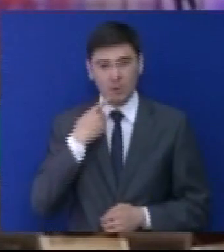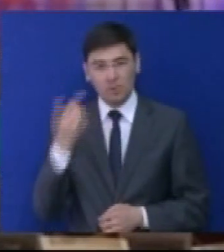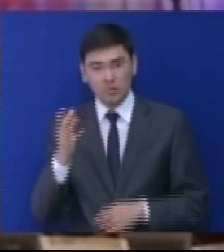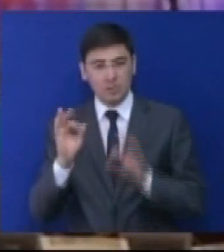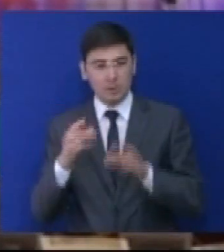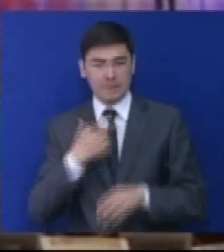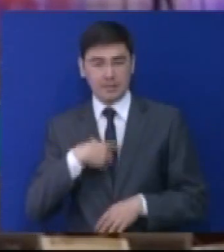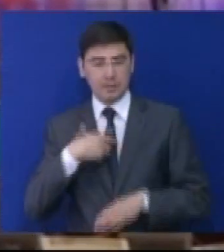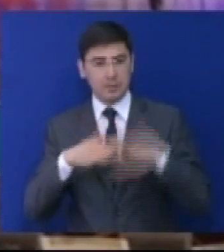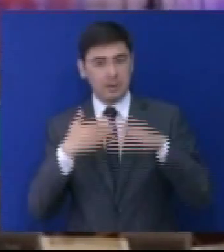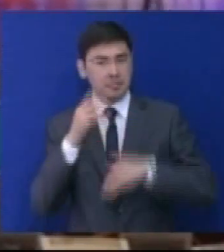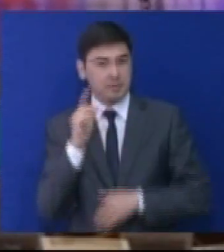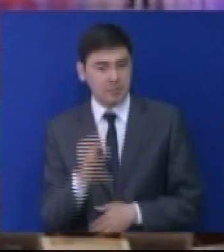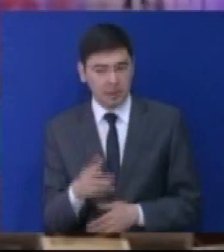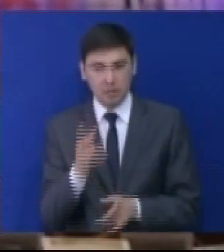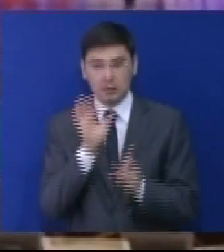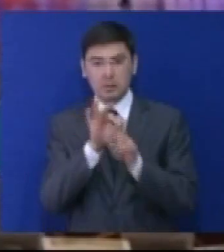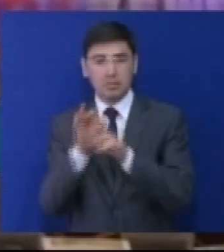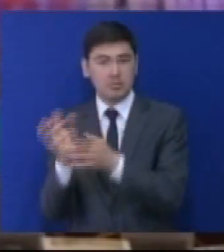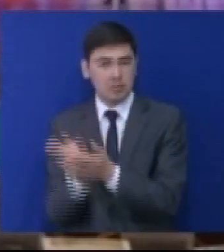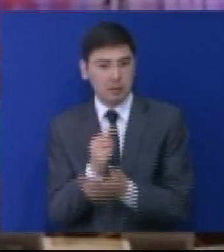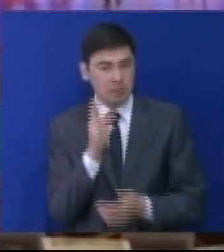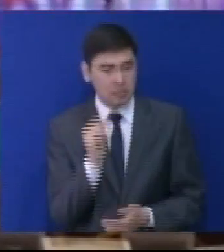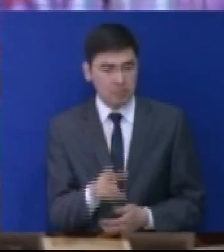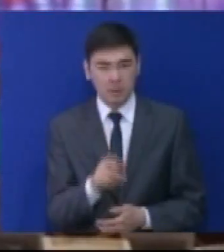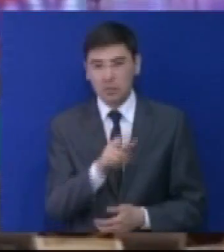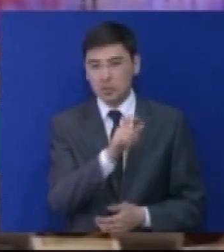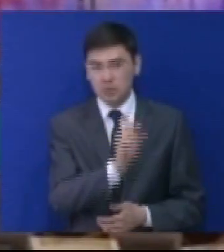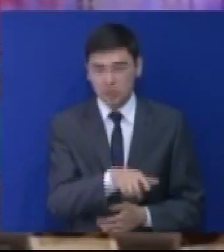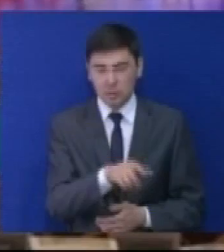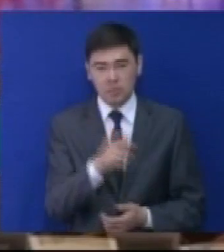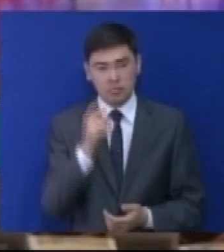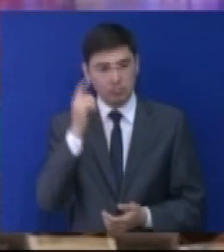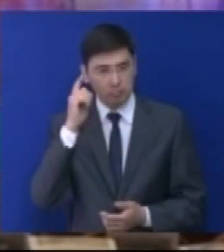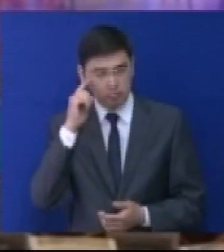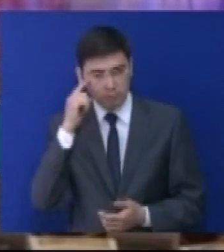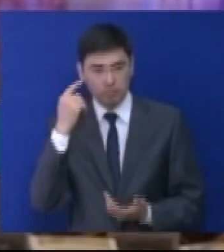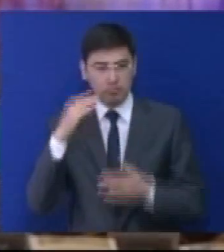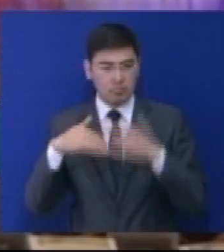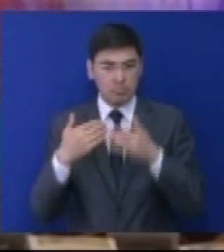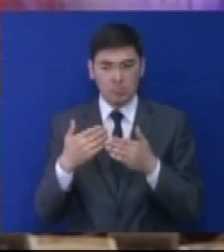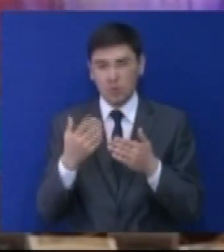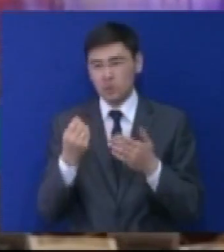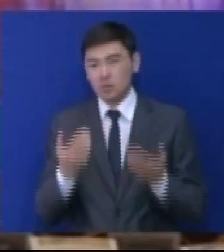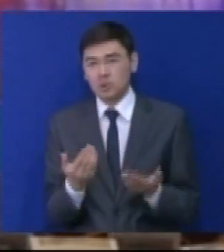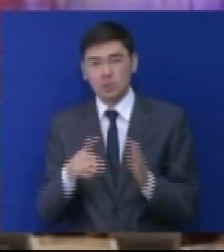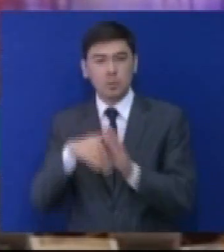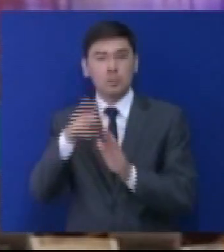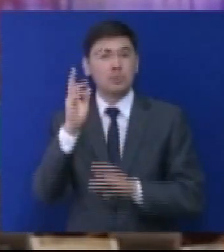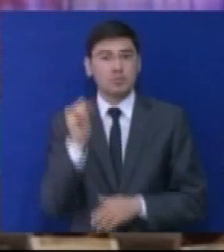білім, болашақ, даму, адам өмірі мен қоғамдастық өмірін қалайша жеңілдетеміз деген тақырыптарда